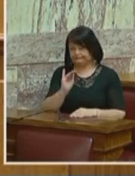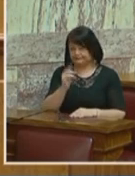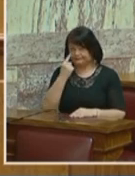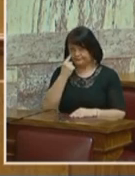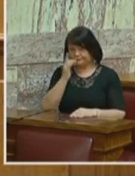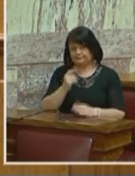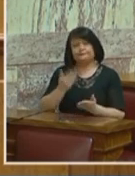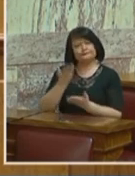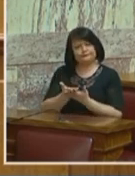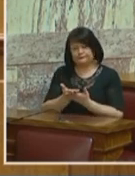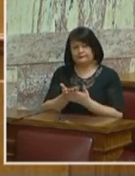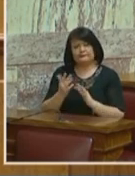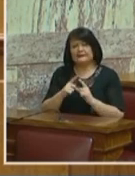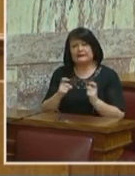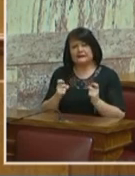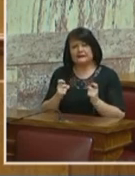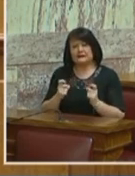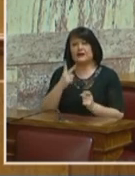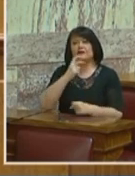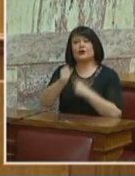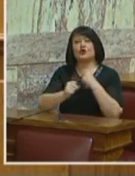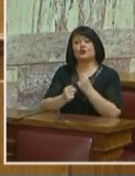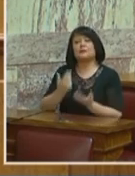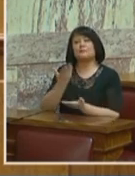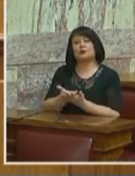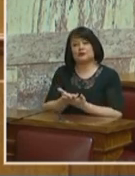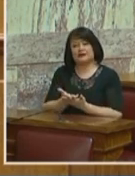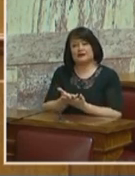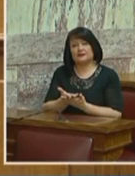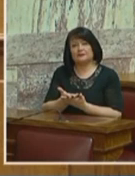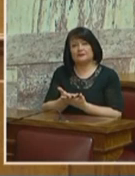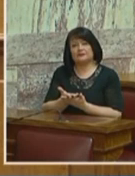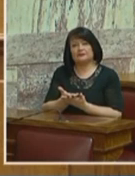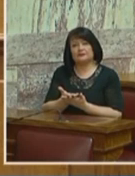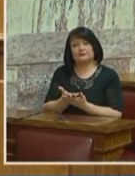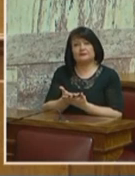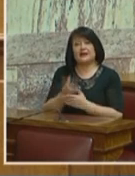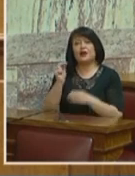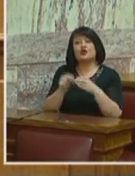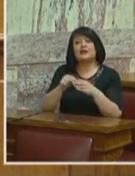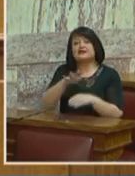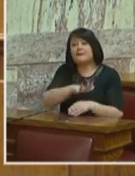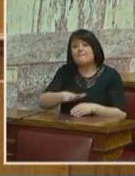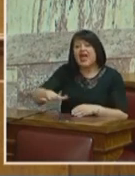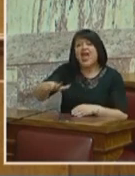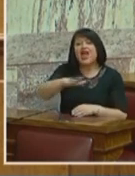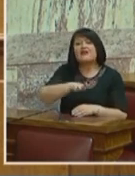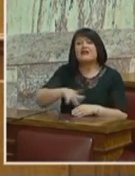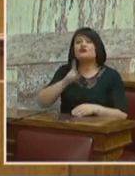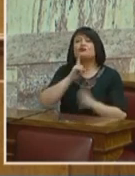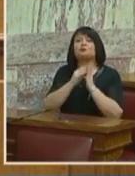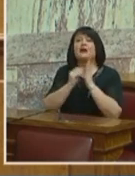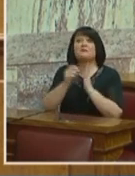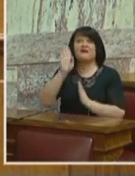προτείνει εδώ και 2 χρόνια το σπάσιμο των μεγάλων εκλογικών περιφερειών, όπως είναι η Β'